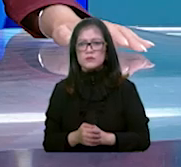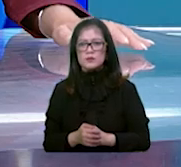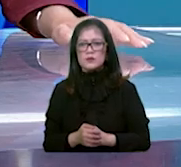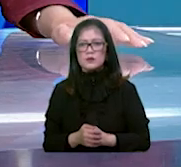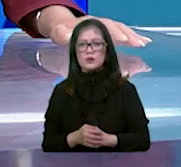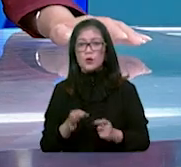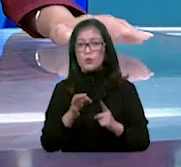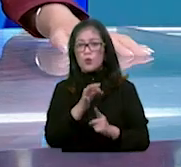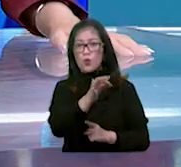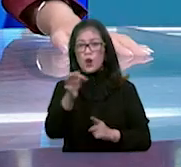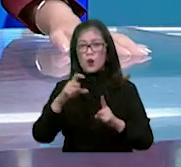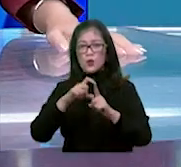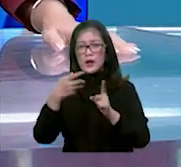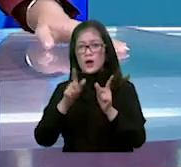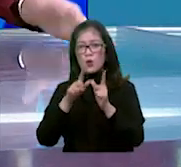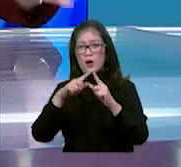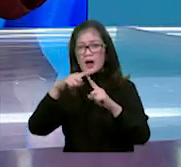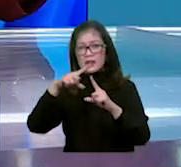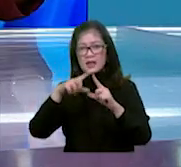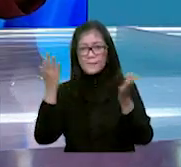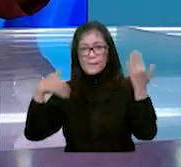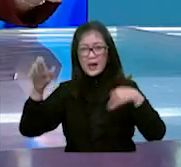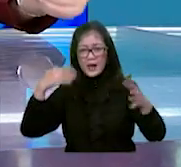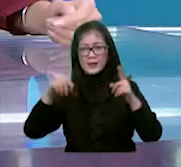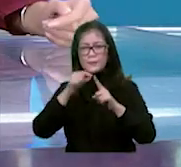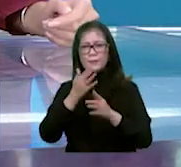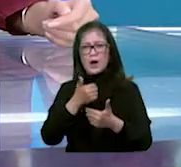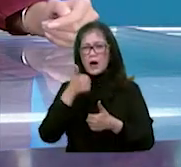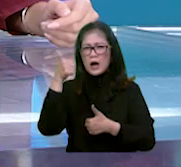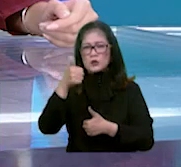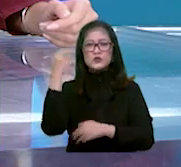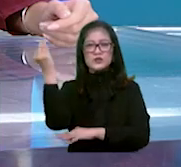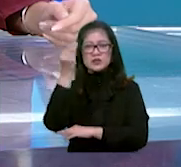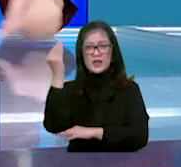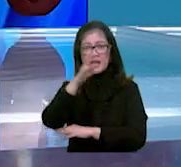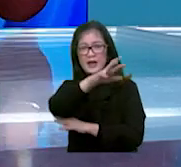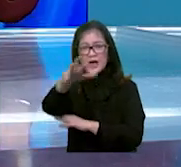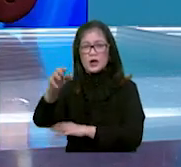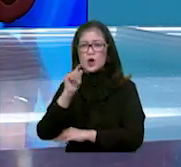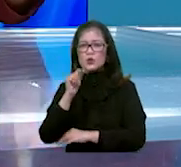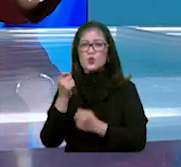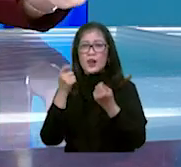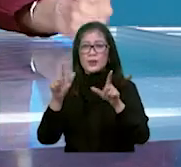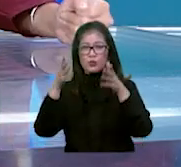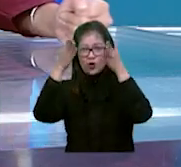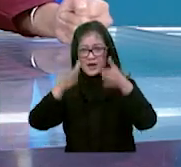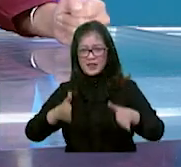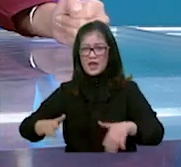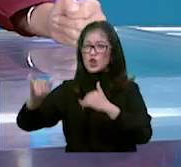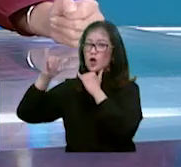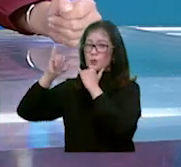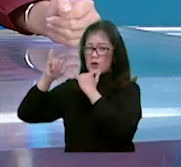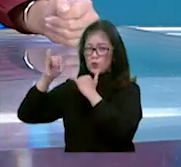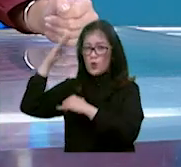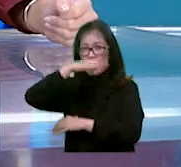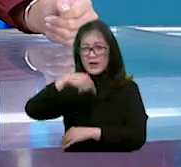Sementara itu pemirsa, Pulau Dewata Bali masih menjadi primadona wisatawan dari berbagai daerah untuk menghabiskan libur Natal dan Tahun Baru. Hari